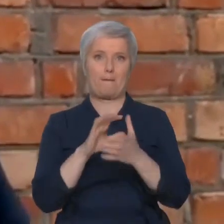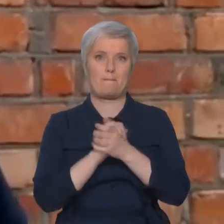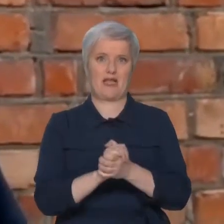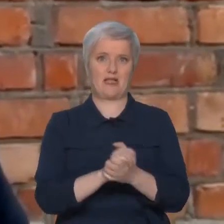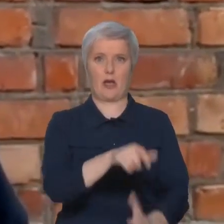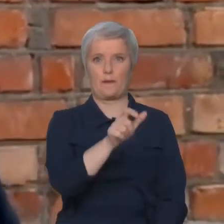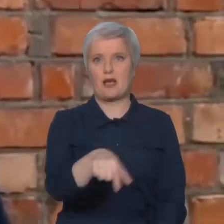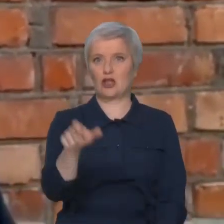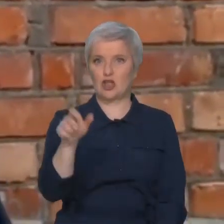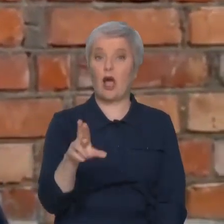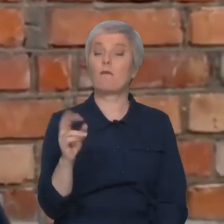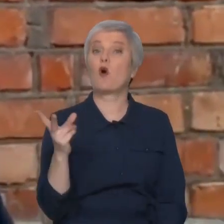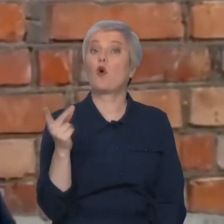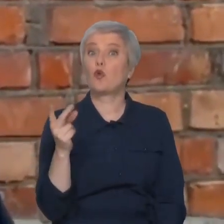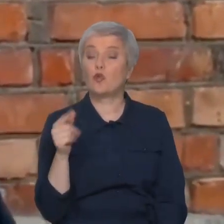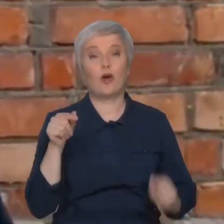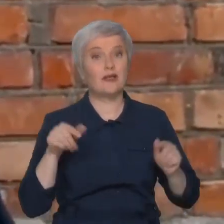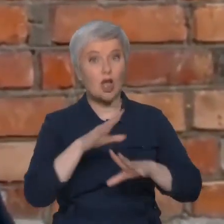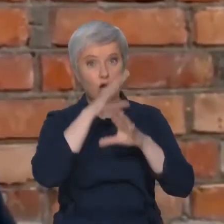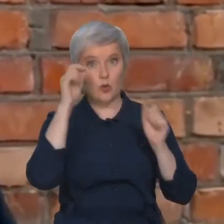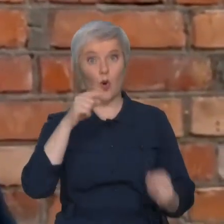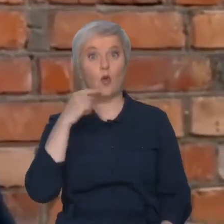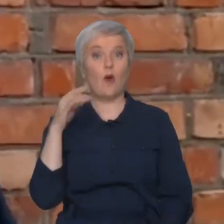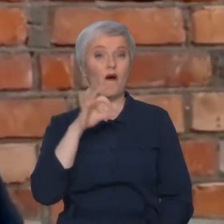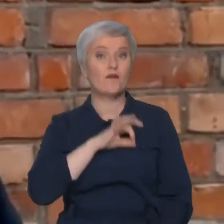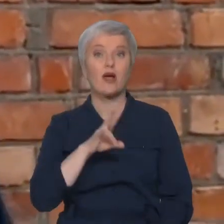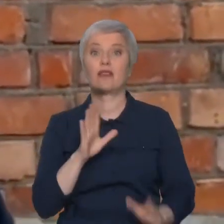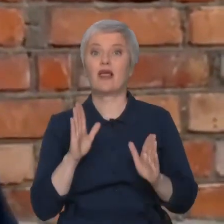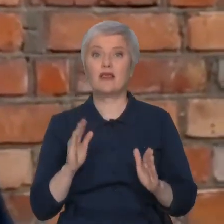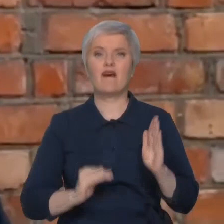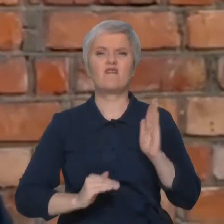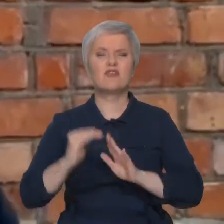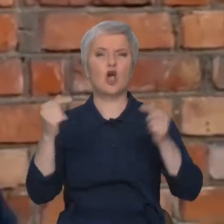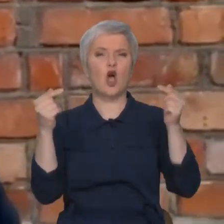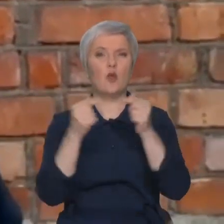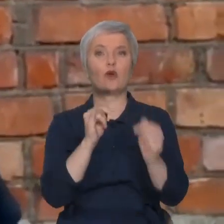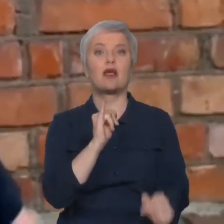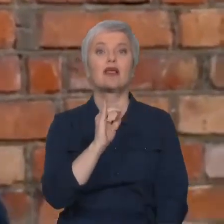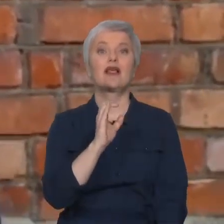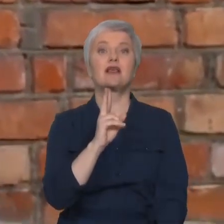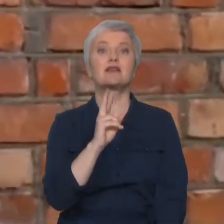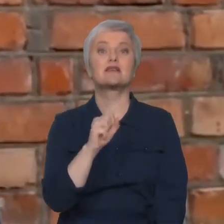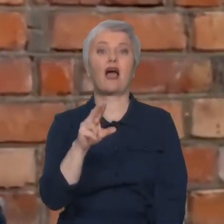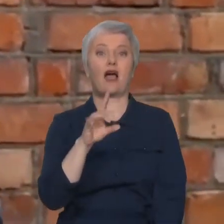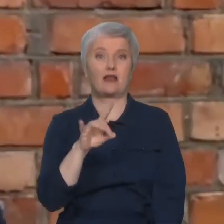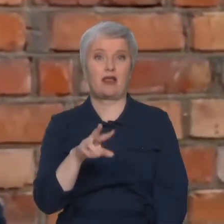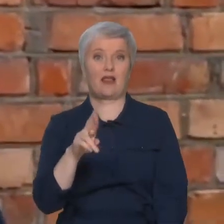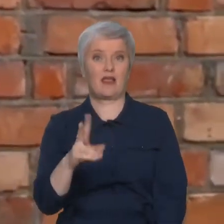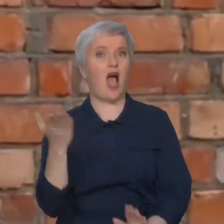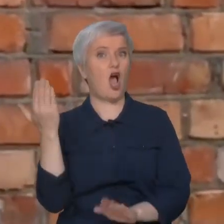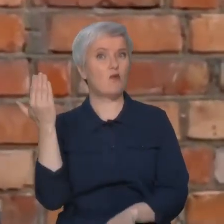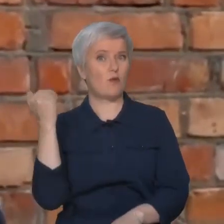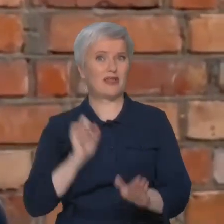По-друге, цієї ночі росіяни використовували не тільки високоточні іскандери, як усі попередні ночі від